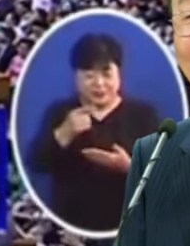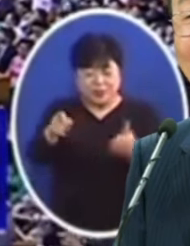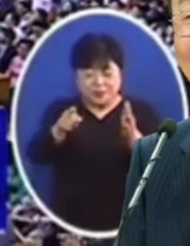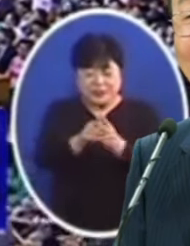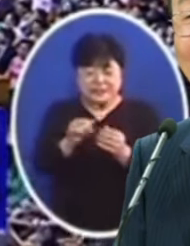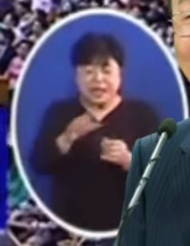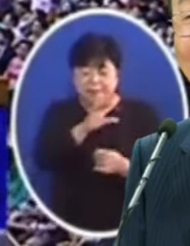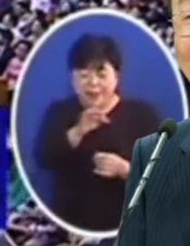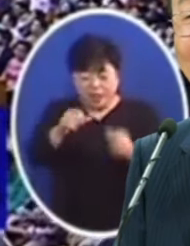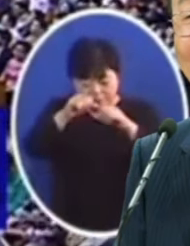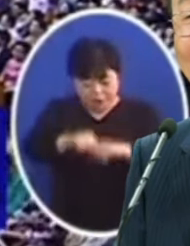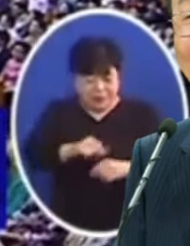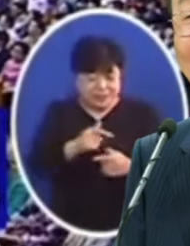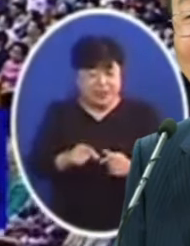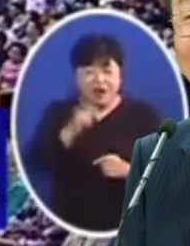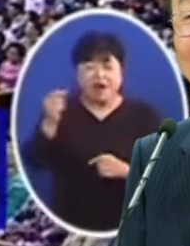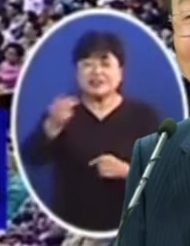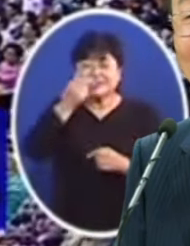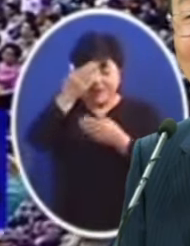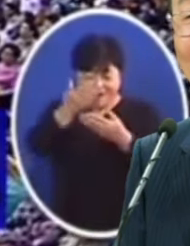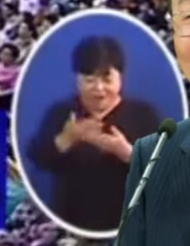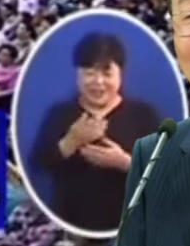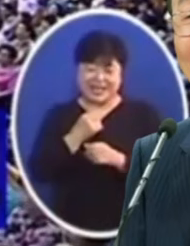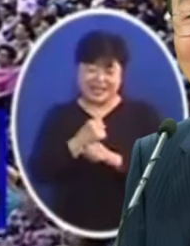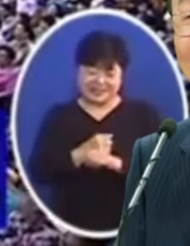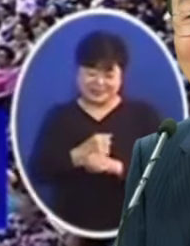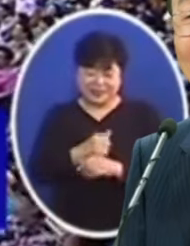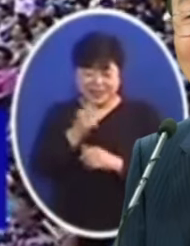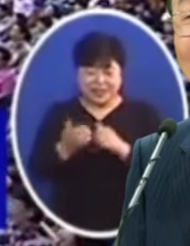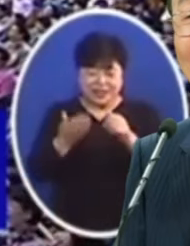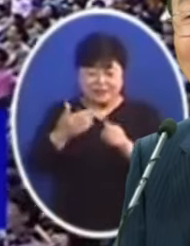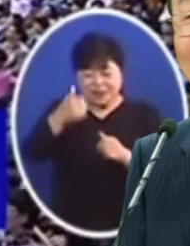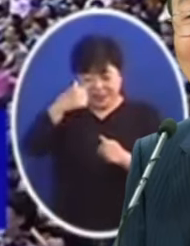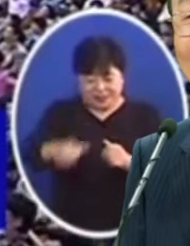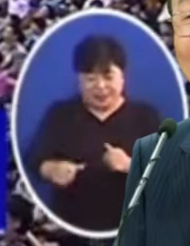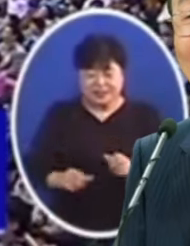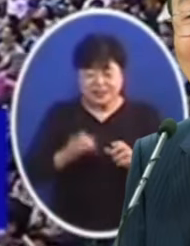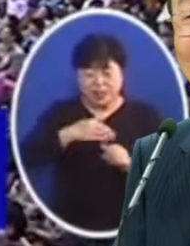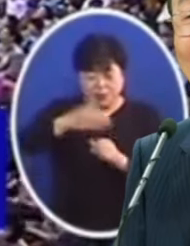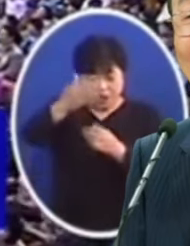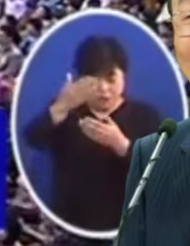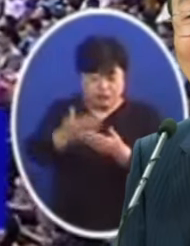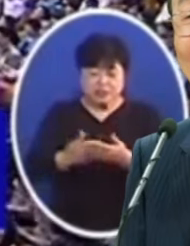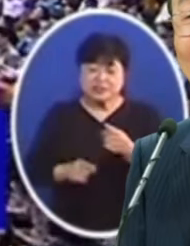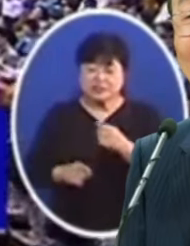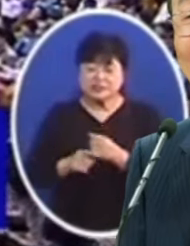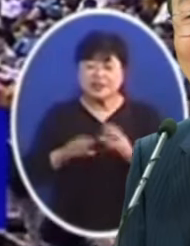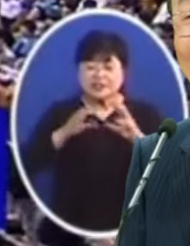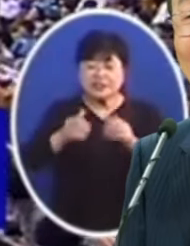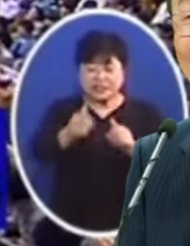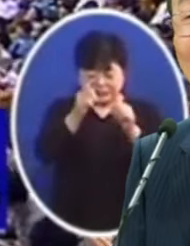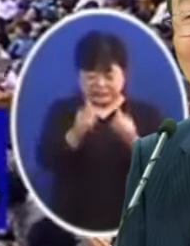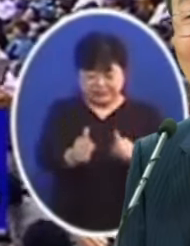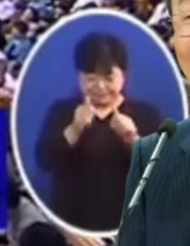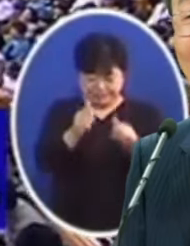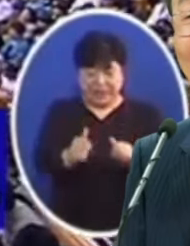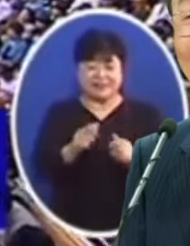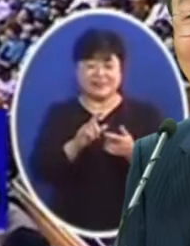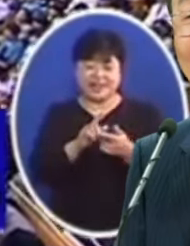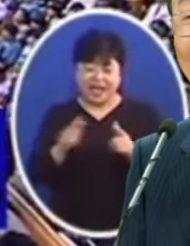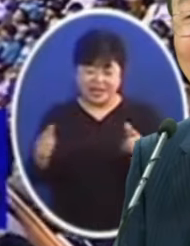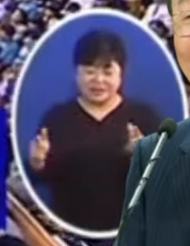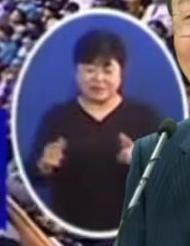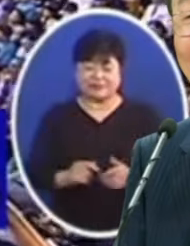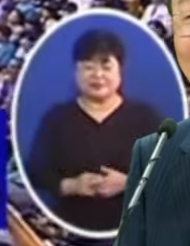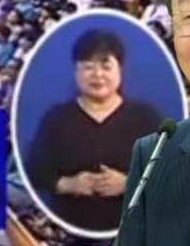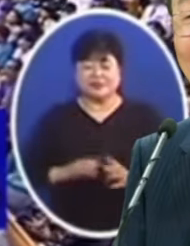믿는 자마다 멸망하지 않고 영생을 얻게 하려 하심이라. 하나님이 그 아들을 세상에 보내신 것은 세상을 심판하려 하심이 아니요 그로